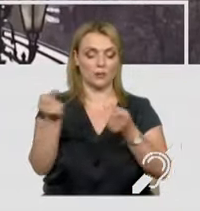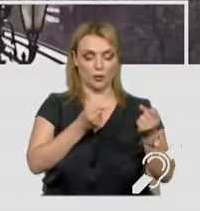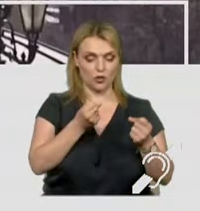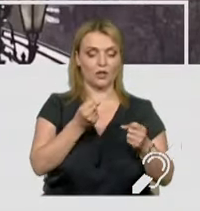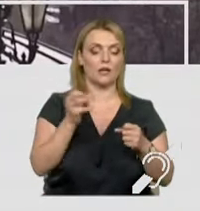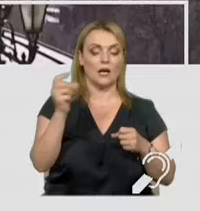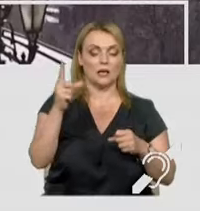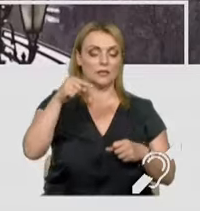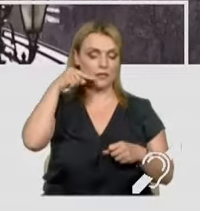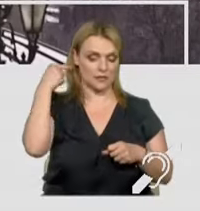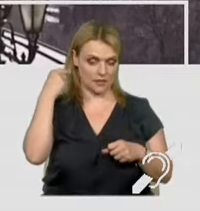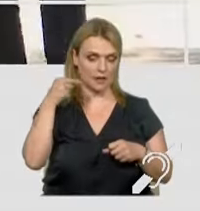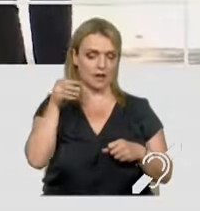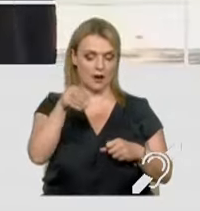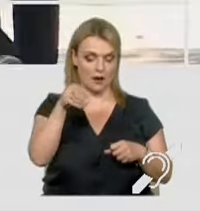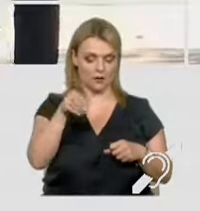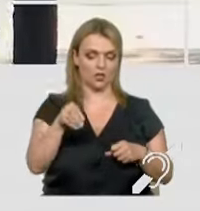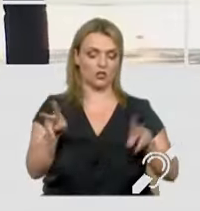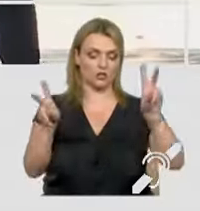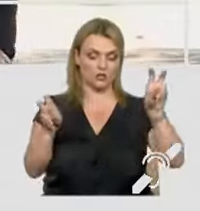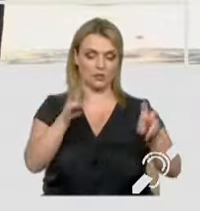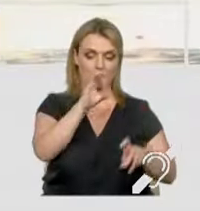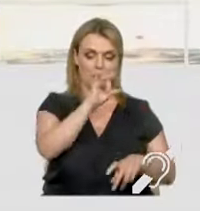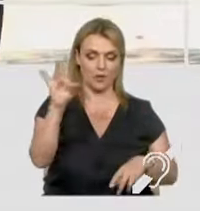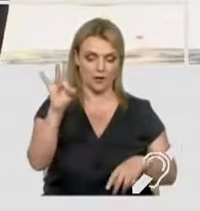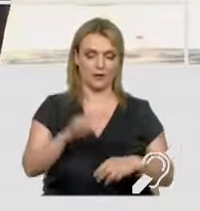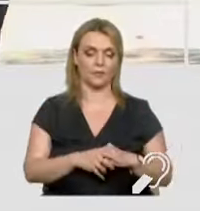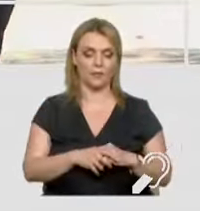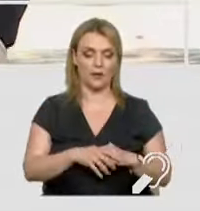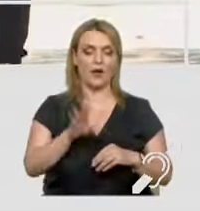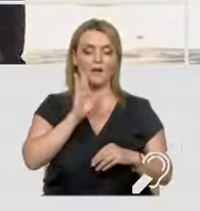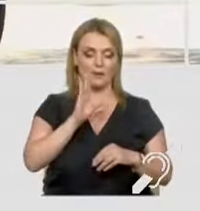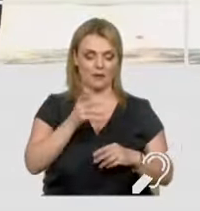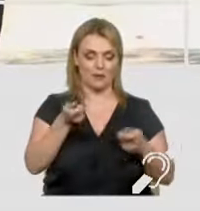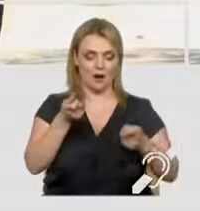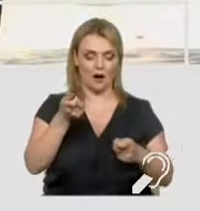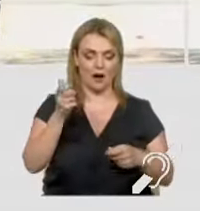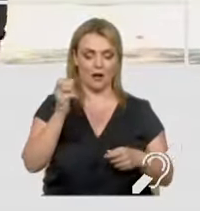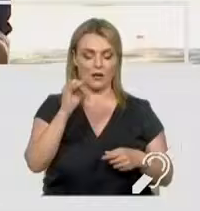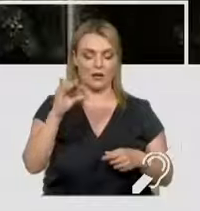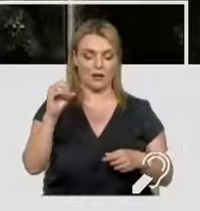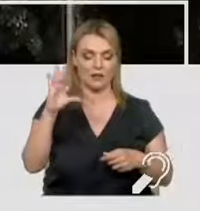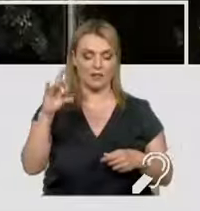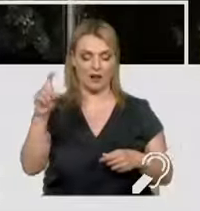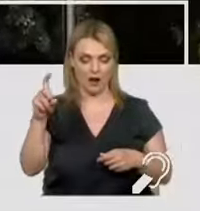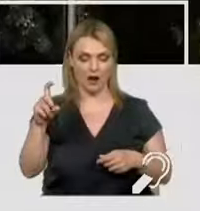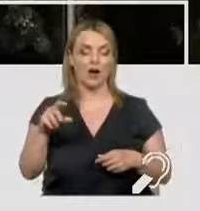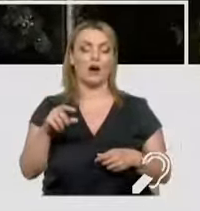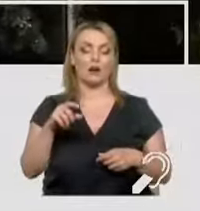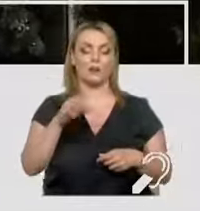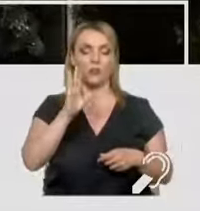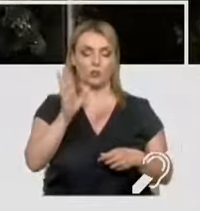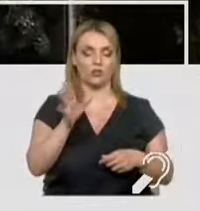revenirea din Federația Rusă, Evgenia Guțul, bașcanul de la Comrat, a promis găgăuzilor că vor putea primi astfel bani în plus